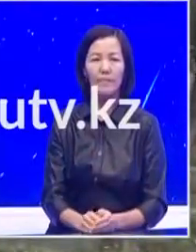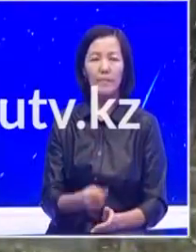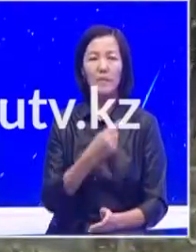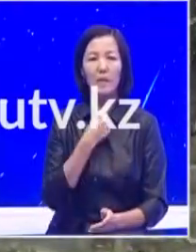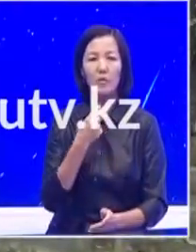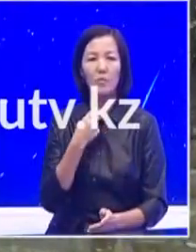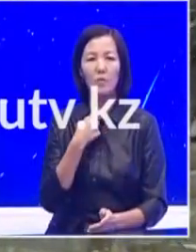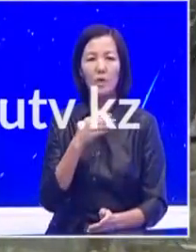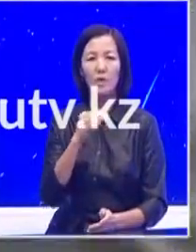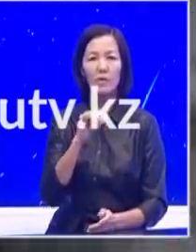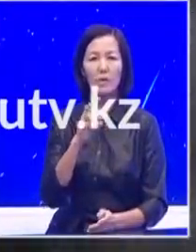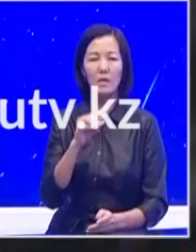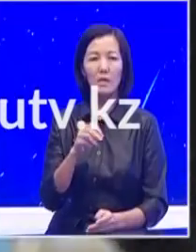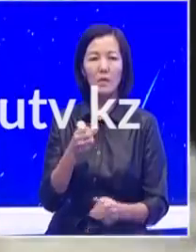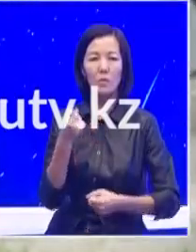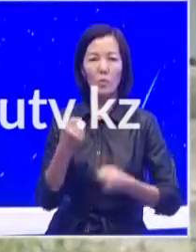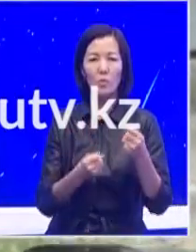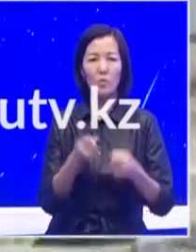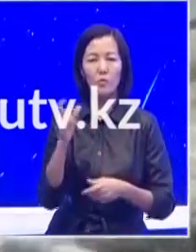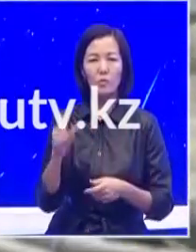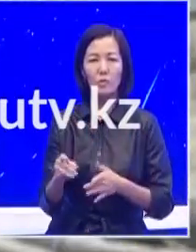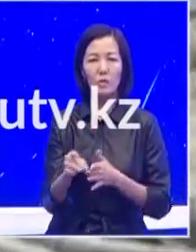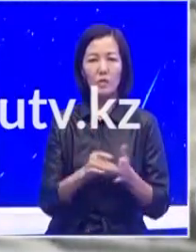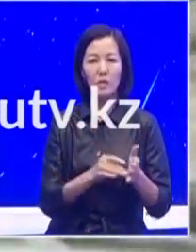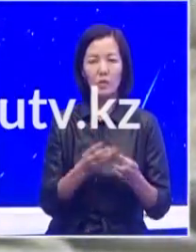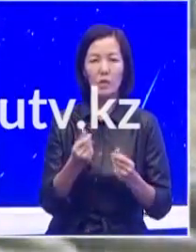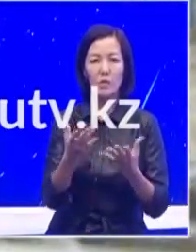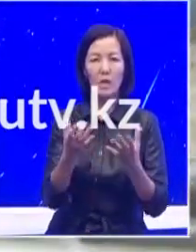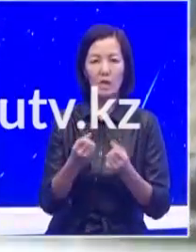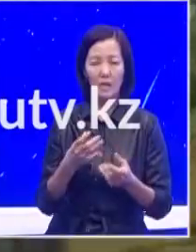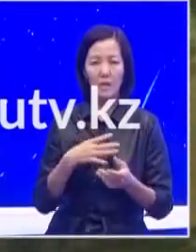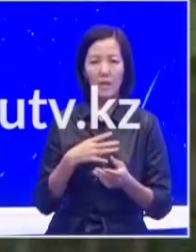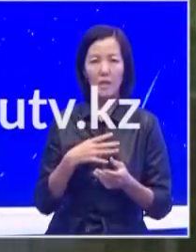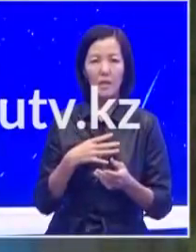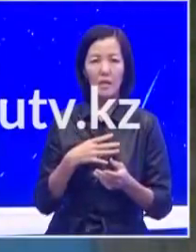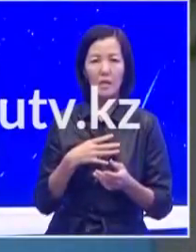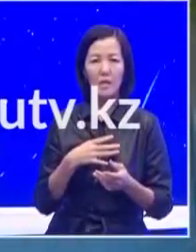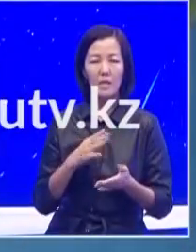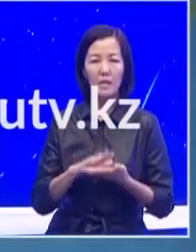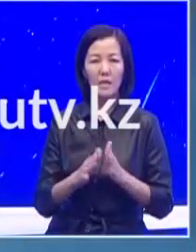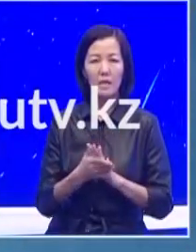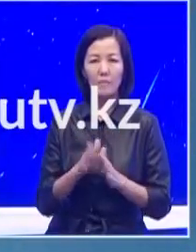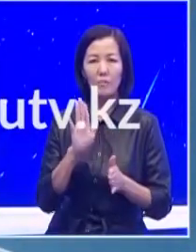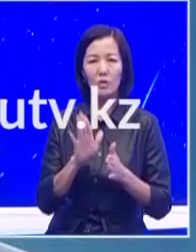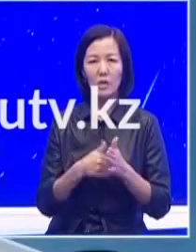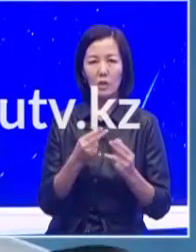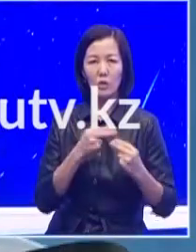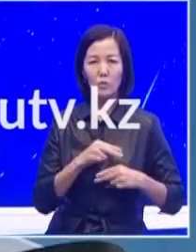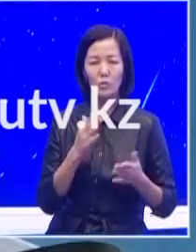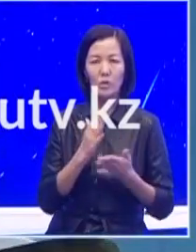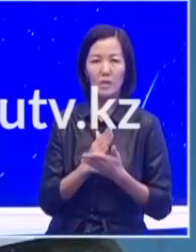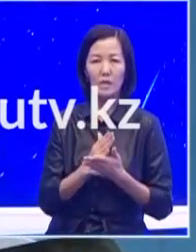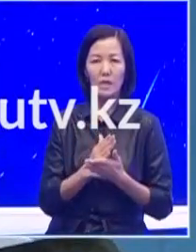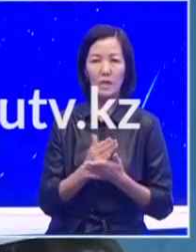Талдықорғандық Жанат Оспанов көлік жүргізушісі. Қолма-қол ақшалады. Былайша айтқанда келісім шартсыз жұмыс істейді. Сондықтан